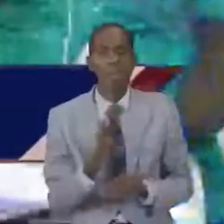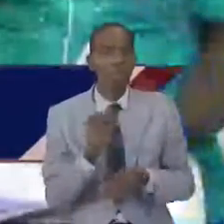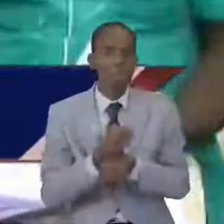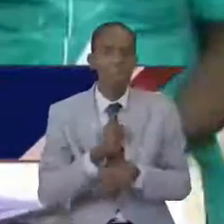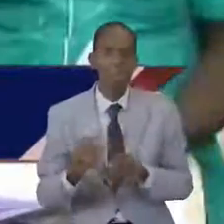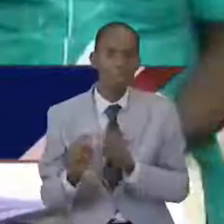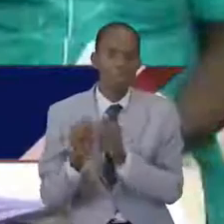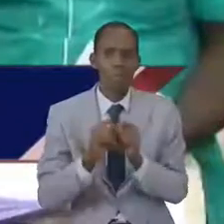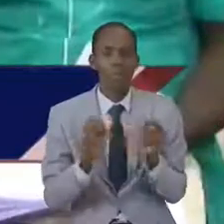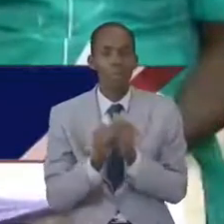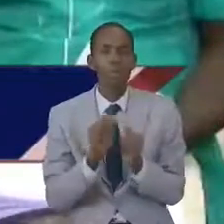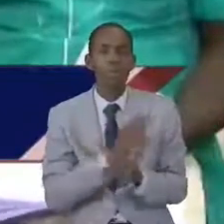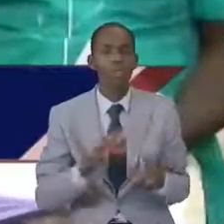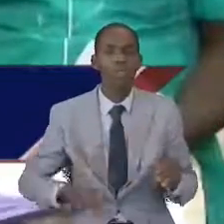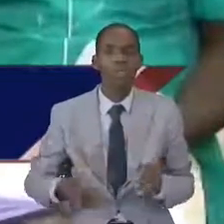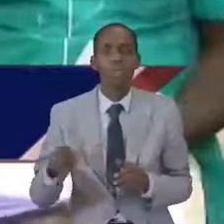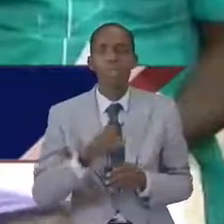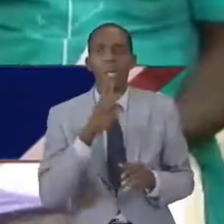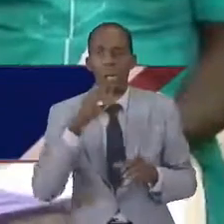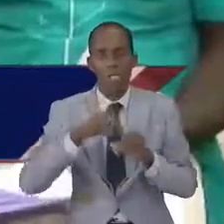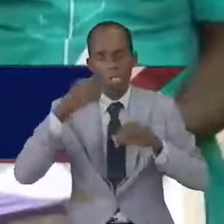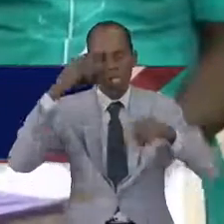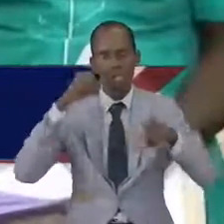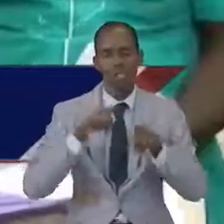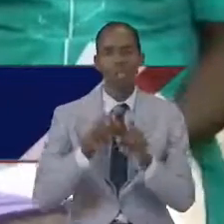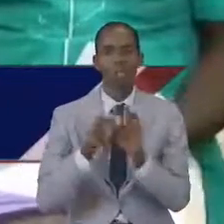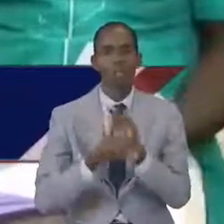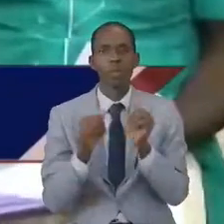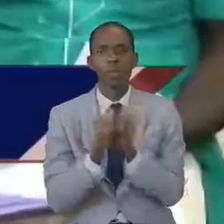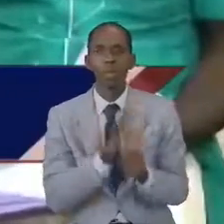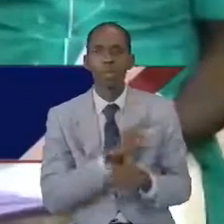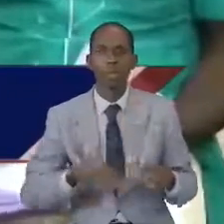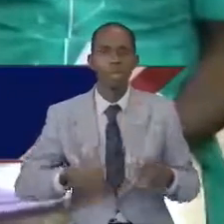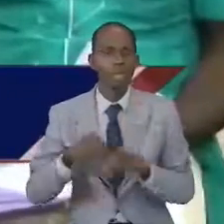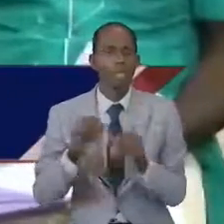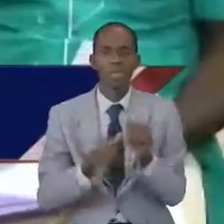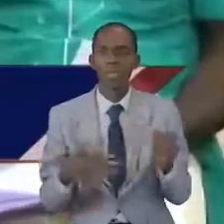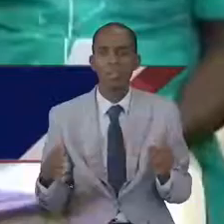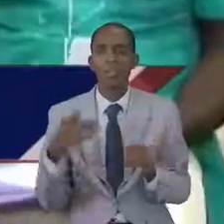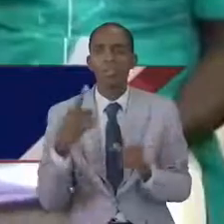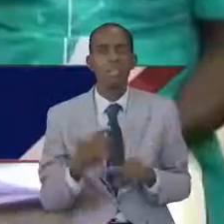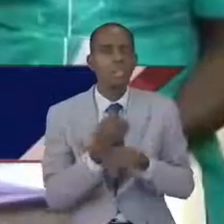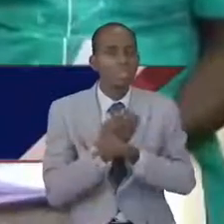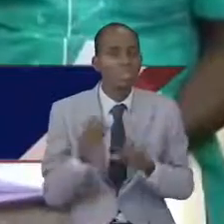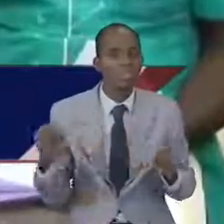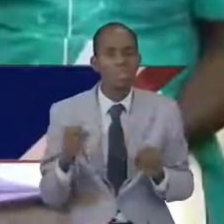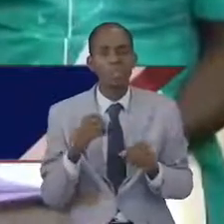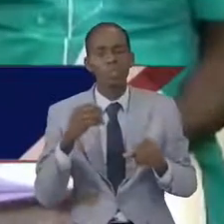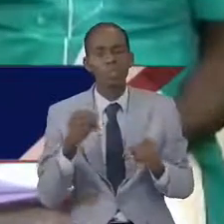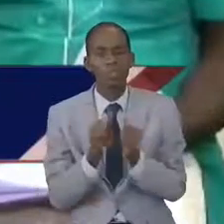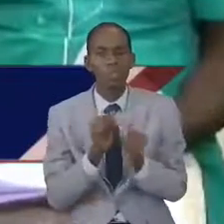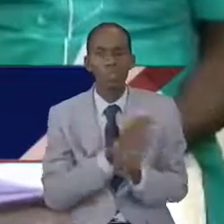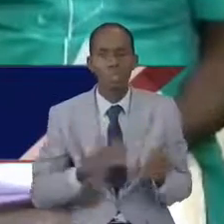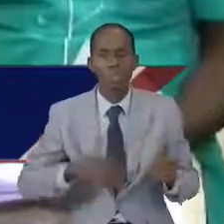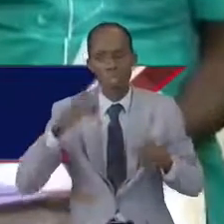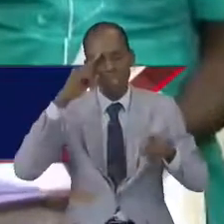dans la bonne nature il travaille de concert avec ils sont engagés à Christian ils sont en accord de salut dans la